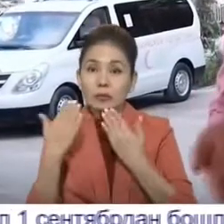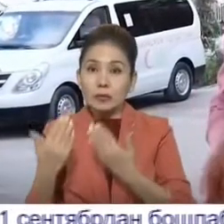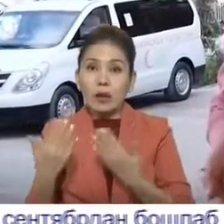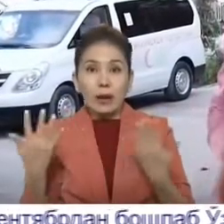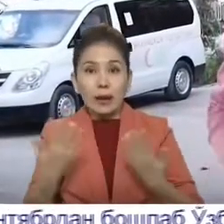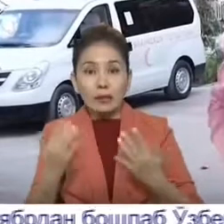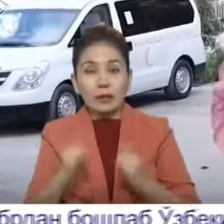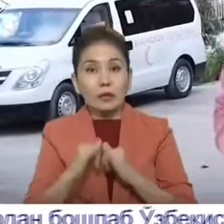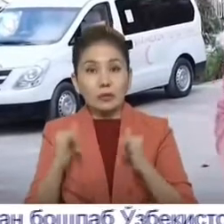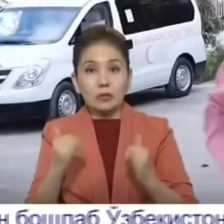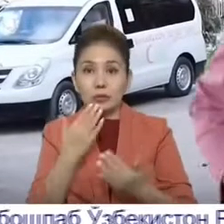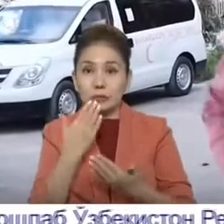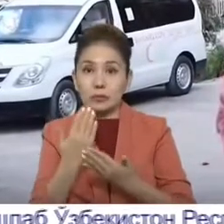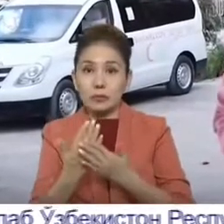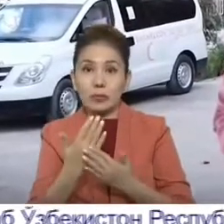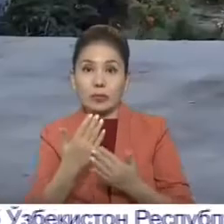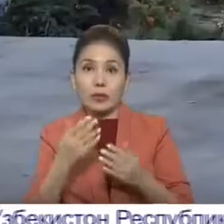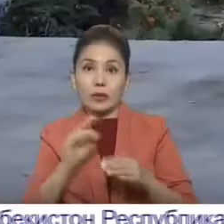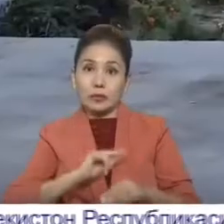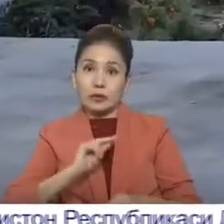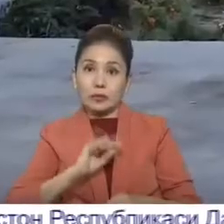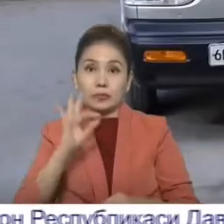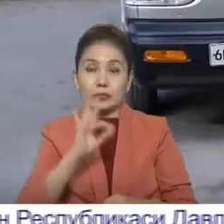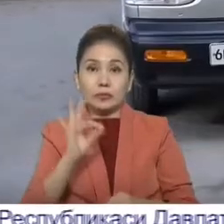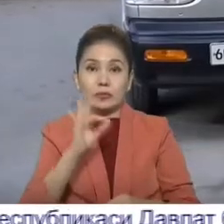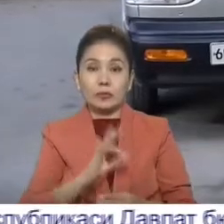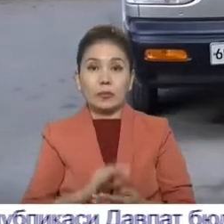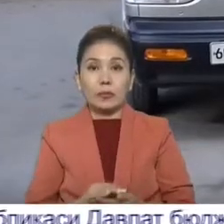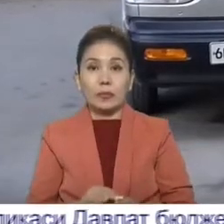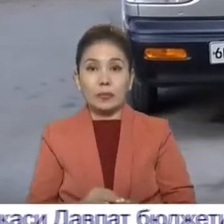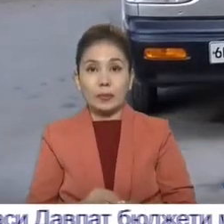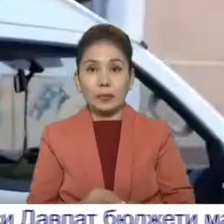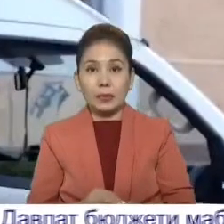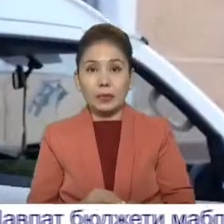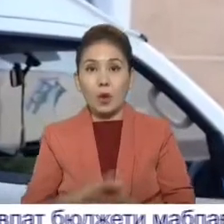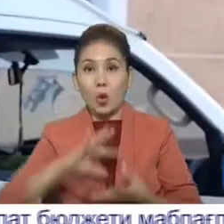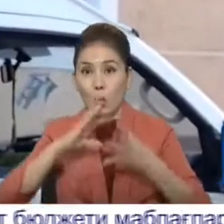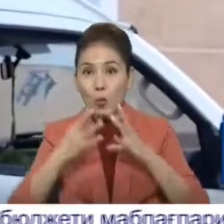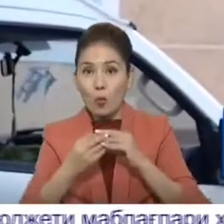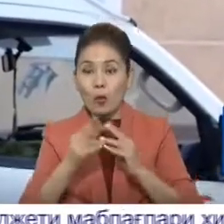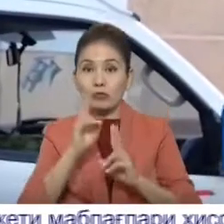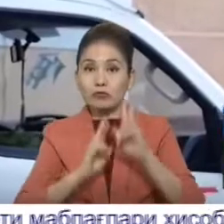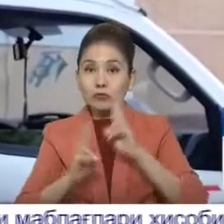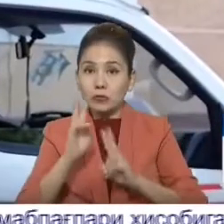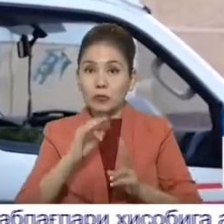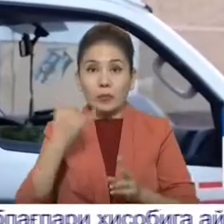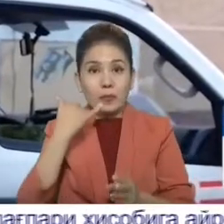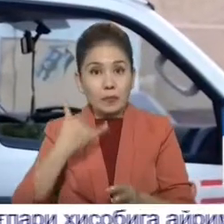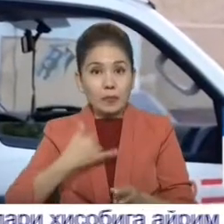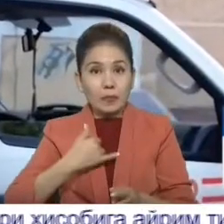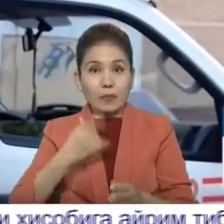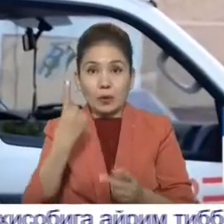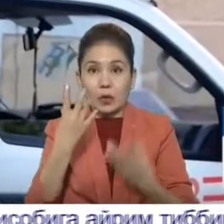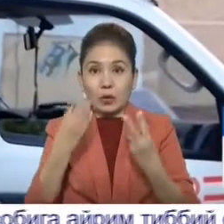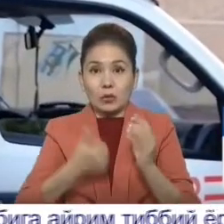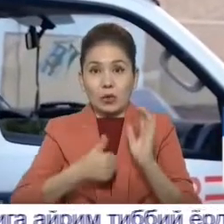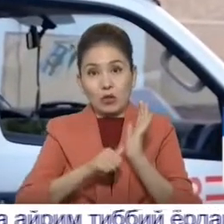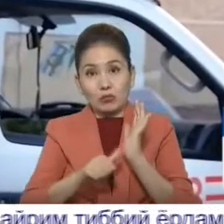qay darajada o'sgan? Ularning faoliyati bilan tanishamiz. Umumiy tushayotgan aholining murojaatlarini bir kunda